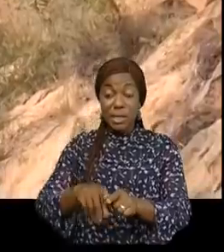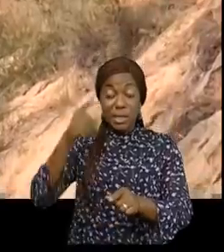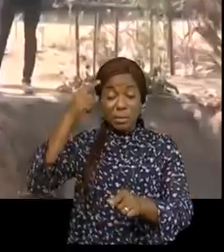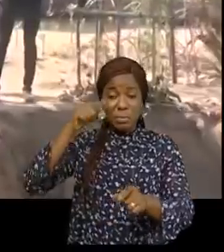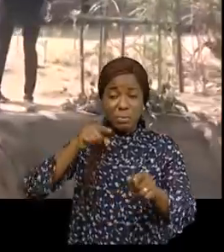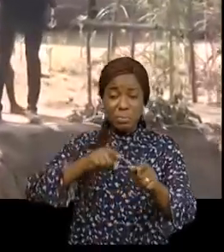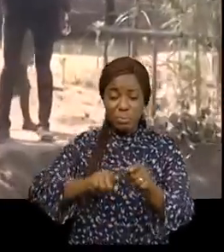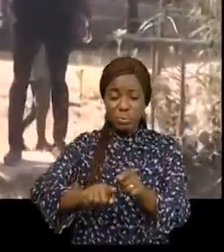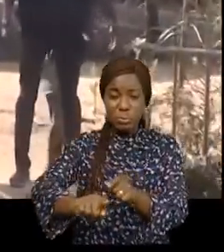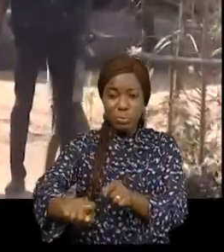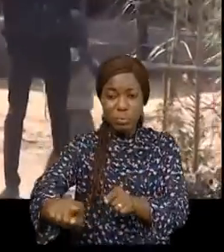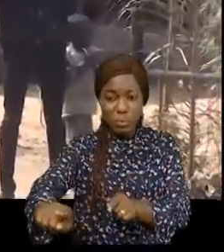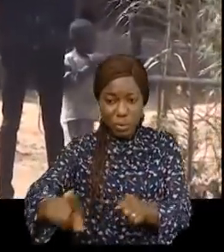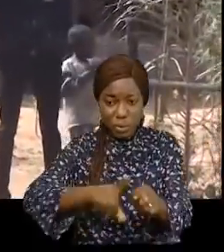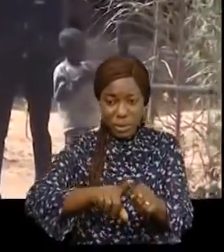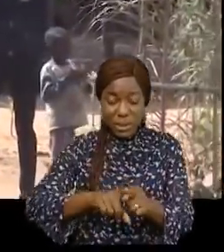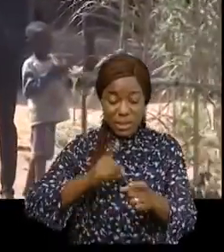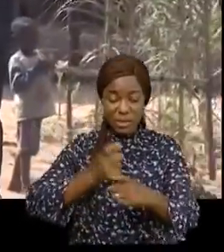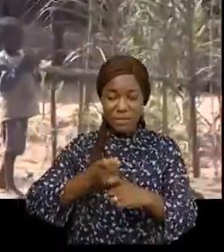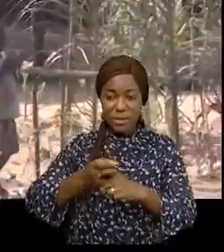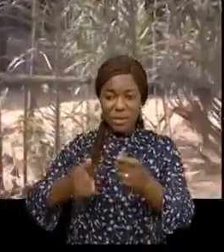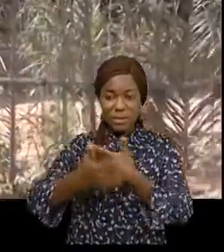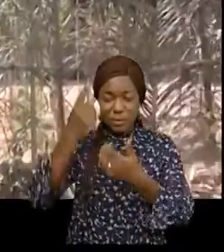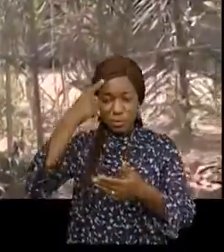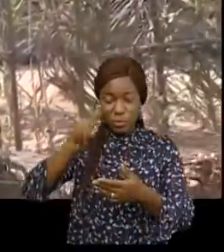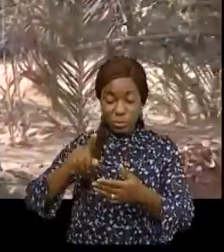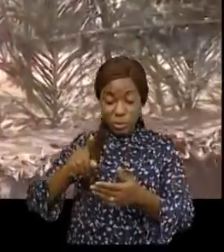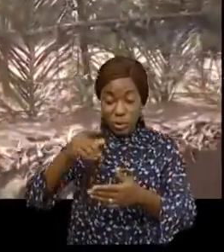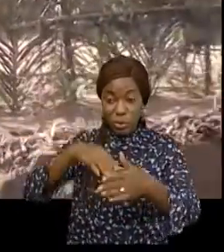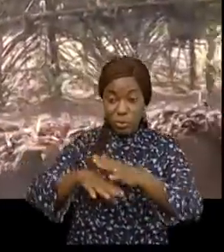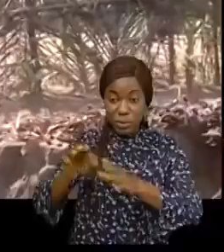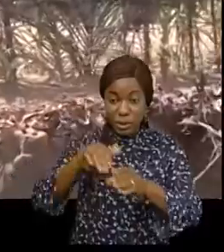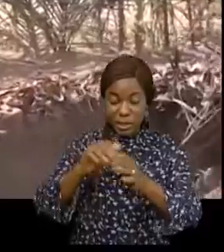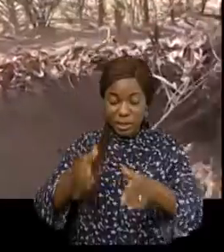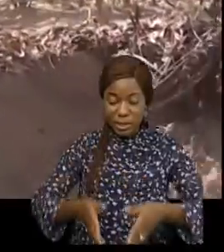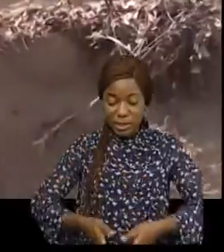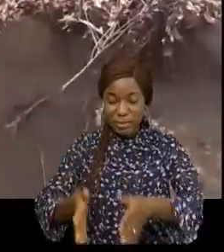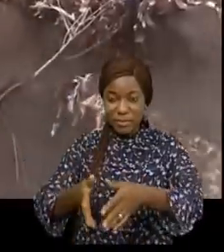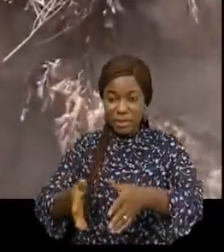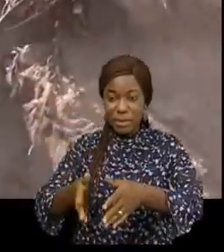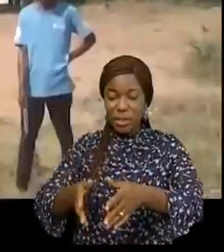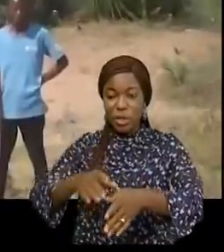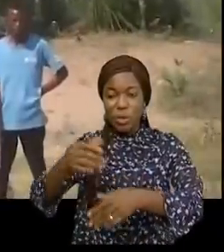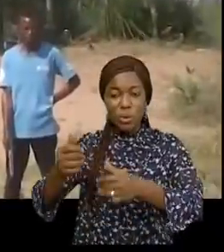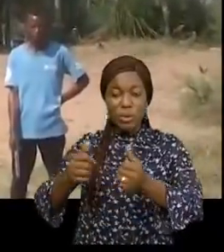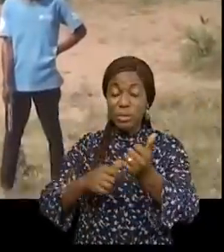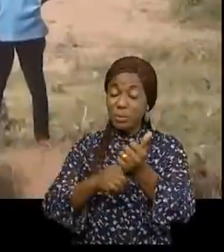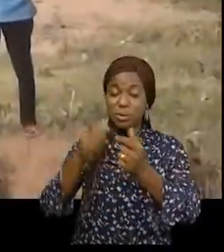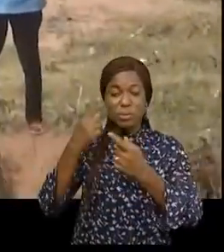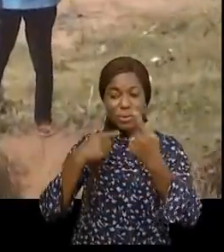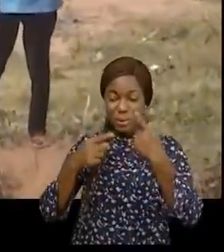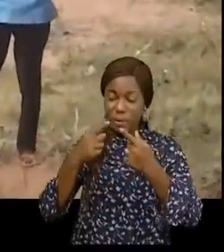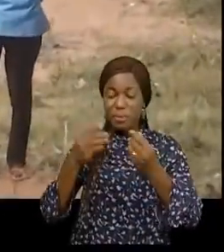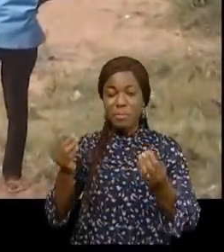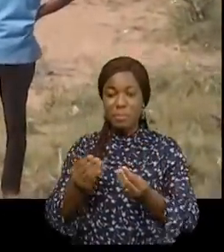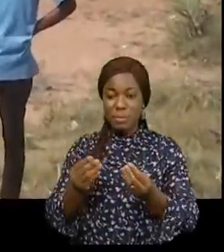qui rendent la ville inaccessible à certains endroits où les avenues sont coupées à temps constaté. Certaines personnes pleurent déjà les parcelles emportées par ces érosions